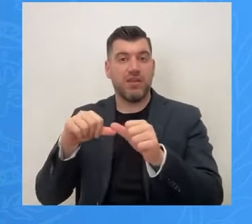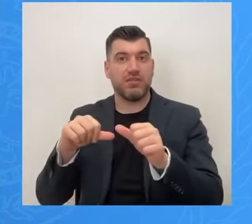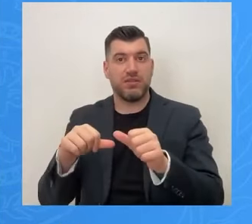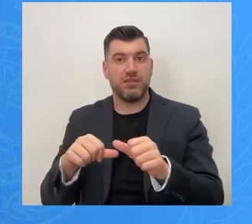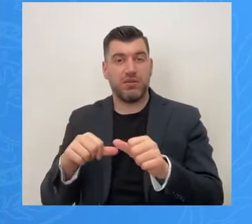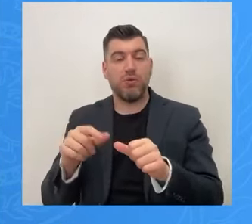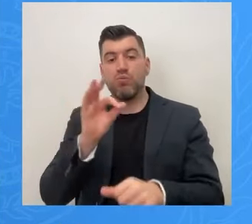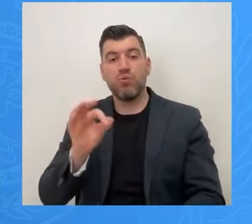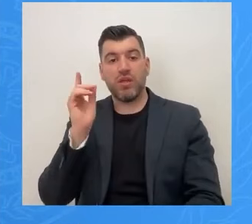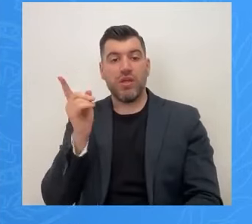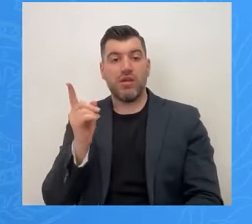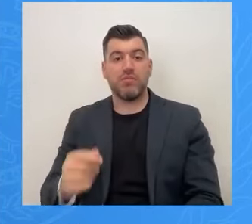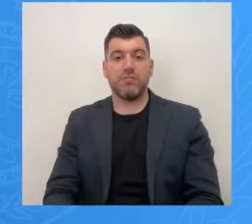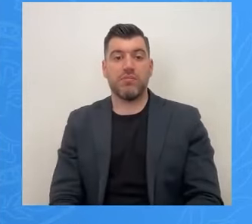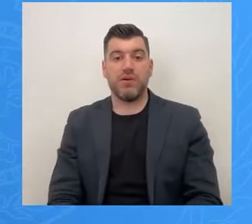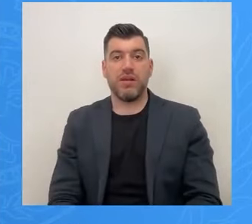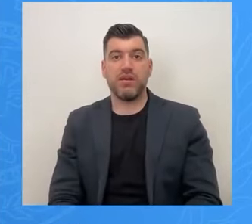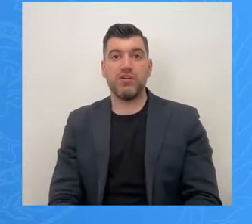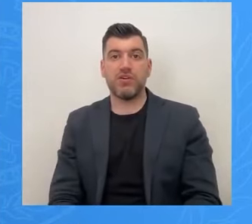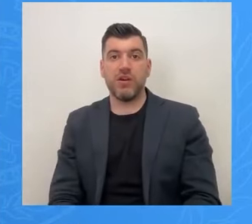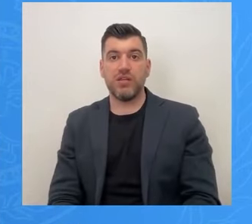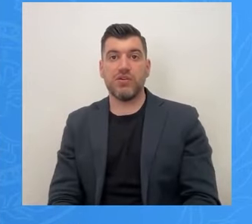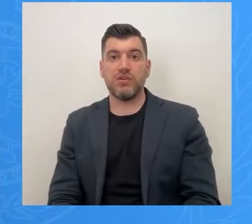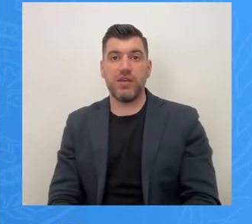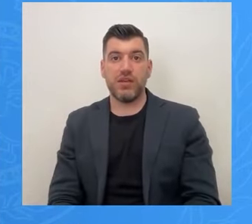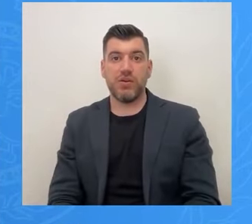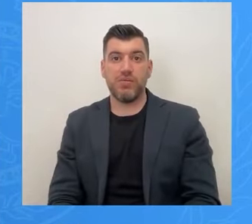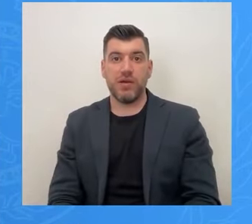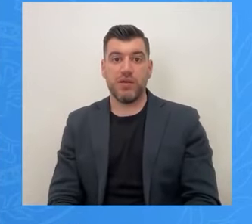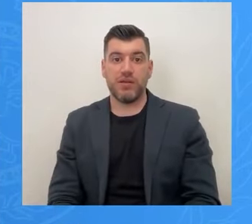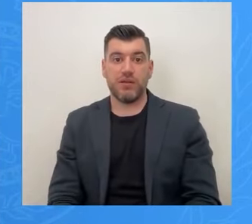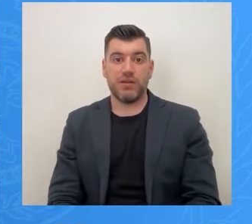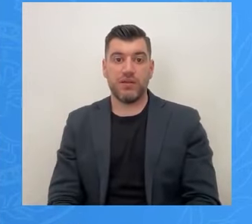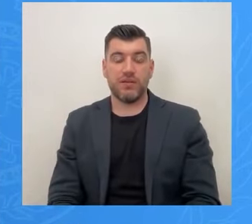στην Κυψέλη. Και σε αυτά θα πάμε να τους πάρουμε και άλλη μια αίθουσα.